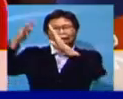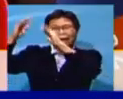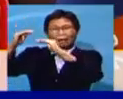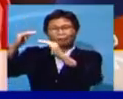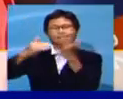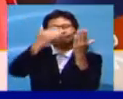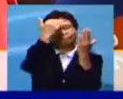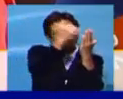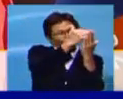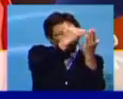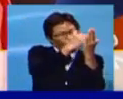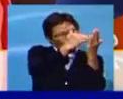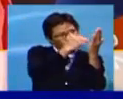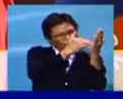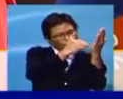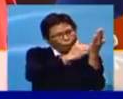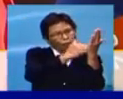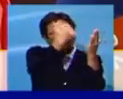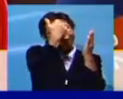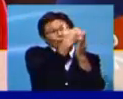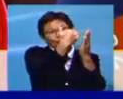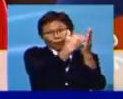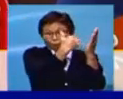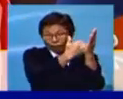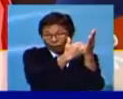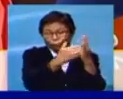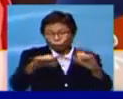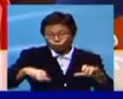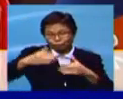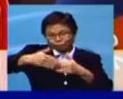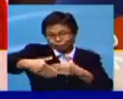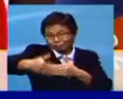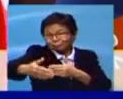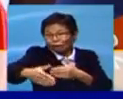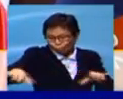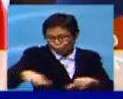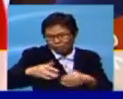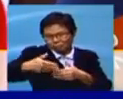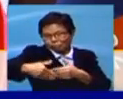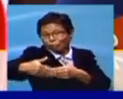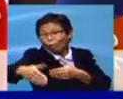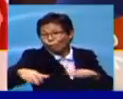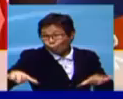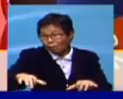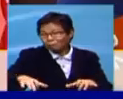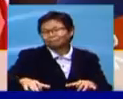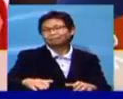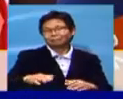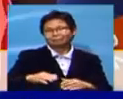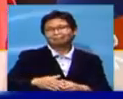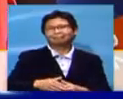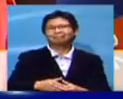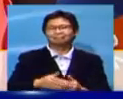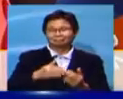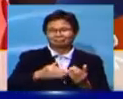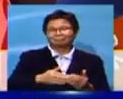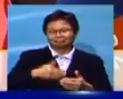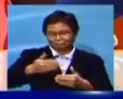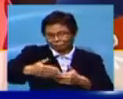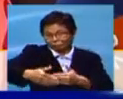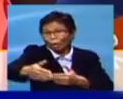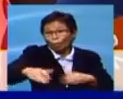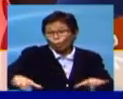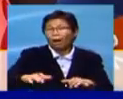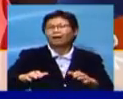langkah-langkah yang dijalankan seterusnya akan dapat menjadikan negara Malaysia ini